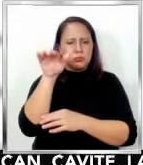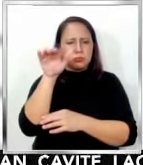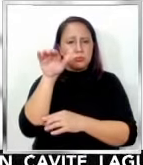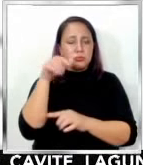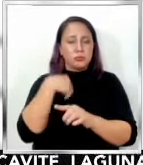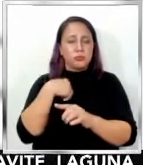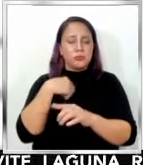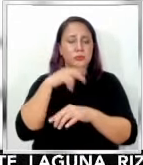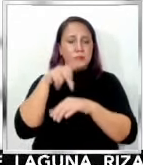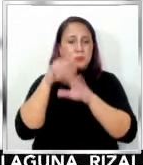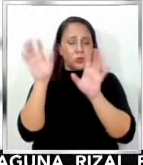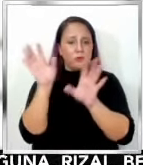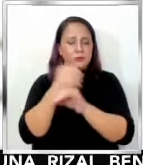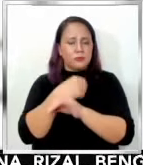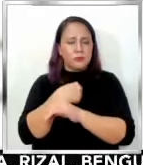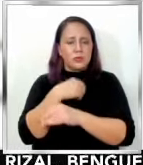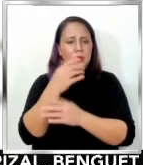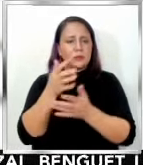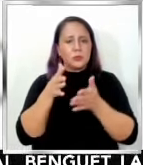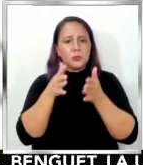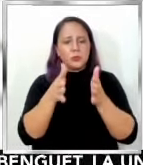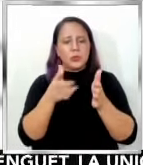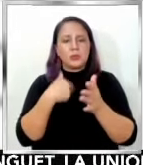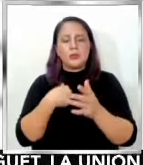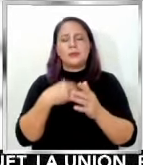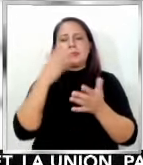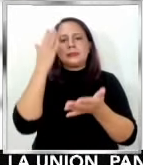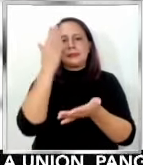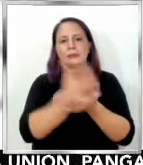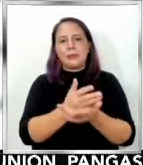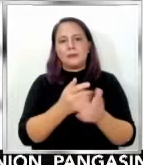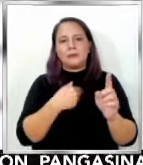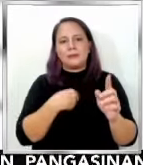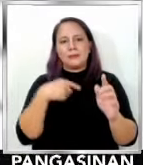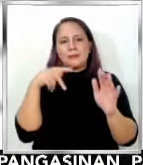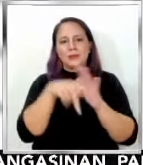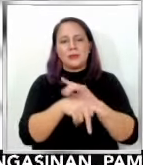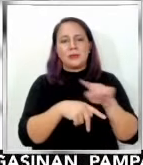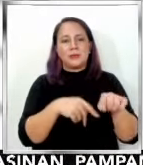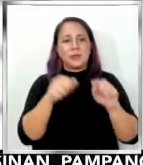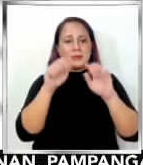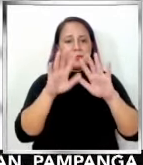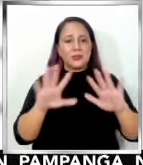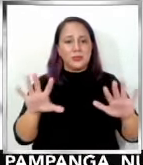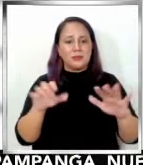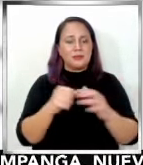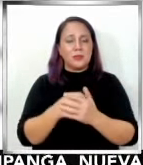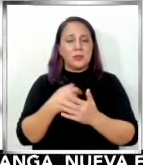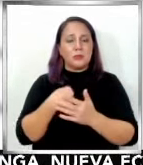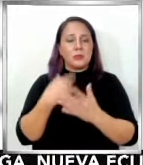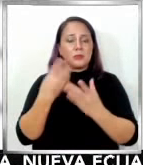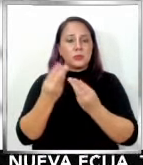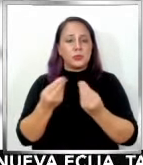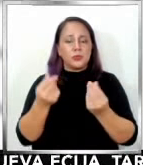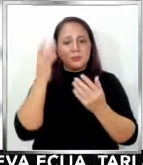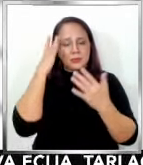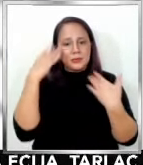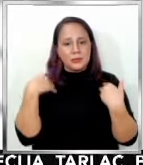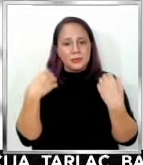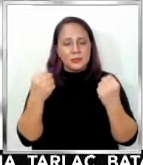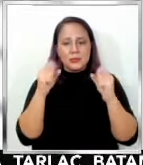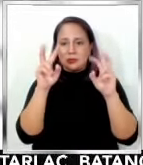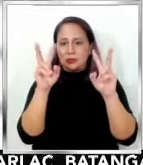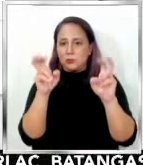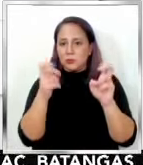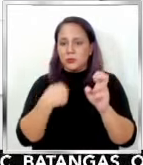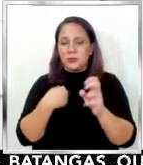gumawa ng paraan para mahinto ang serye ng karahasan laban sa mga Asyano, pati ang pagtugon sa mental health issues, partikular sa mga homeless